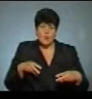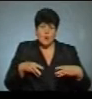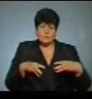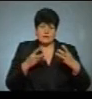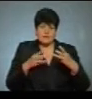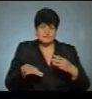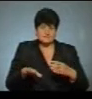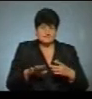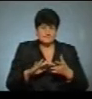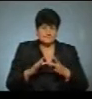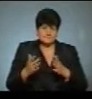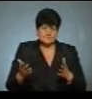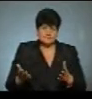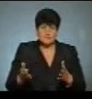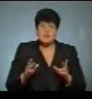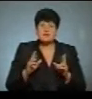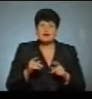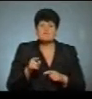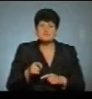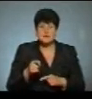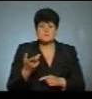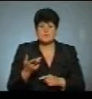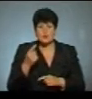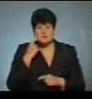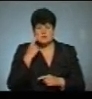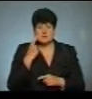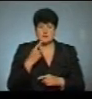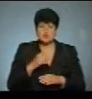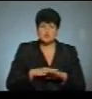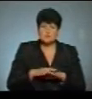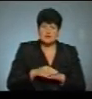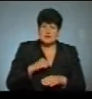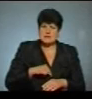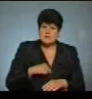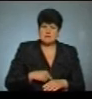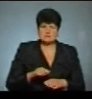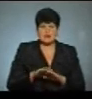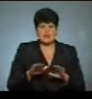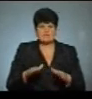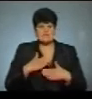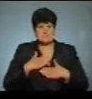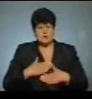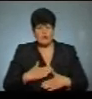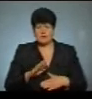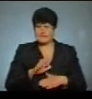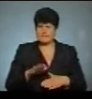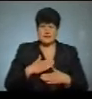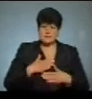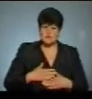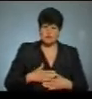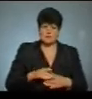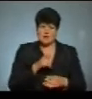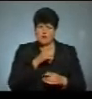онлайн-платформи. Як ви оцінюєте, як змінюються суспільні настрої, рівень задоволення, незадоволення в період карантину?